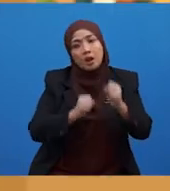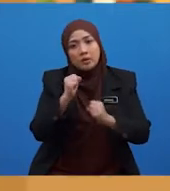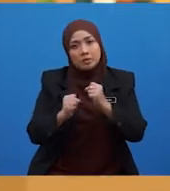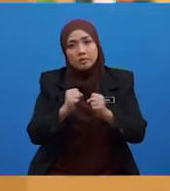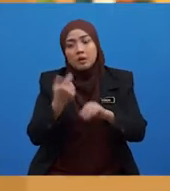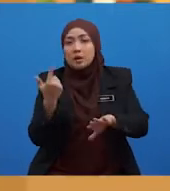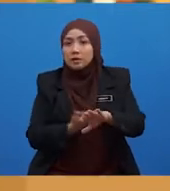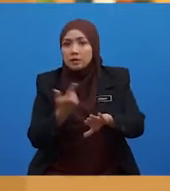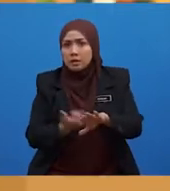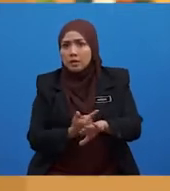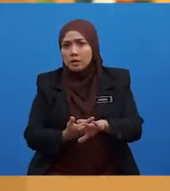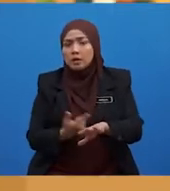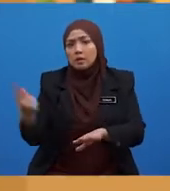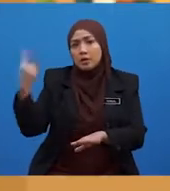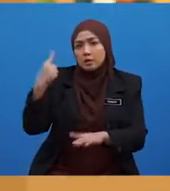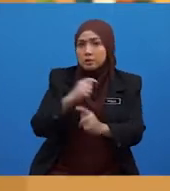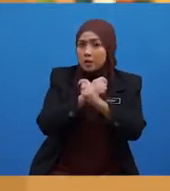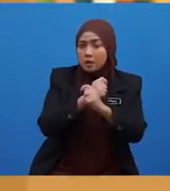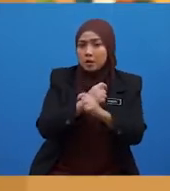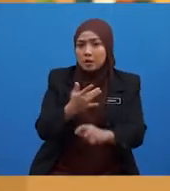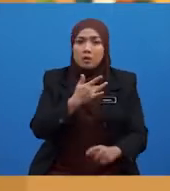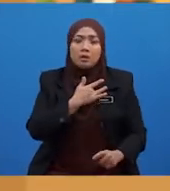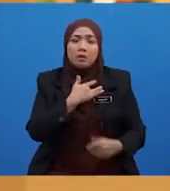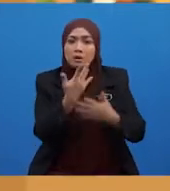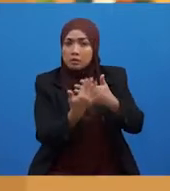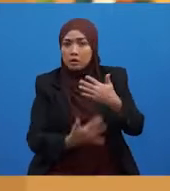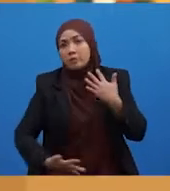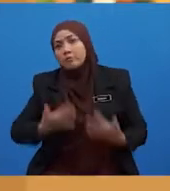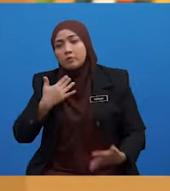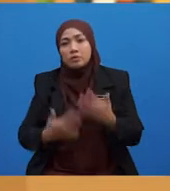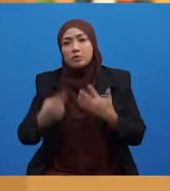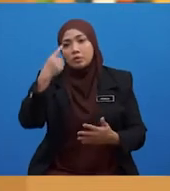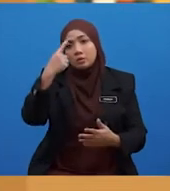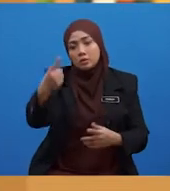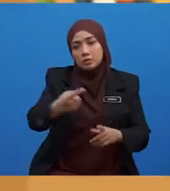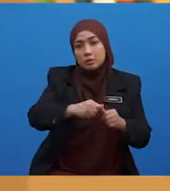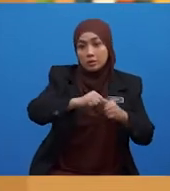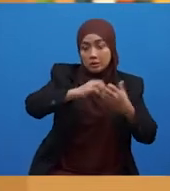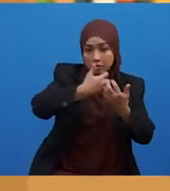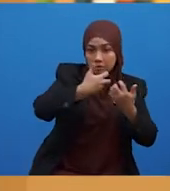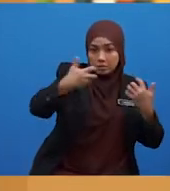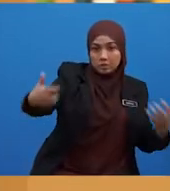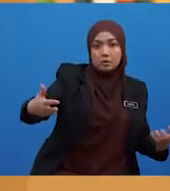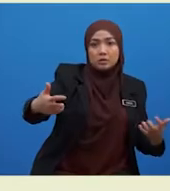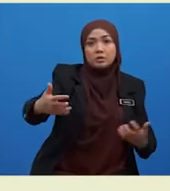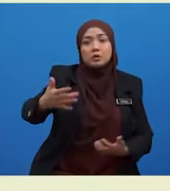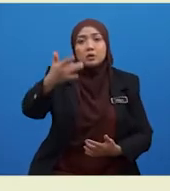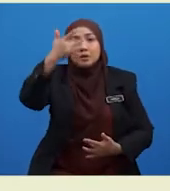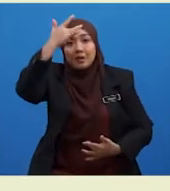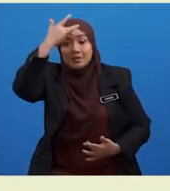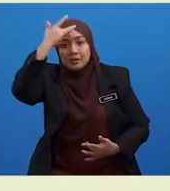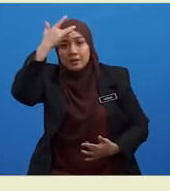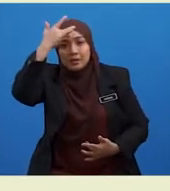larian. Latihan-latihan daya tahan kardiovaskular dapat menghindarkan diri daripada penyakit kardiovaskular.